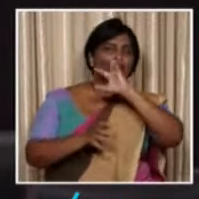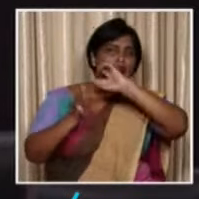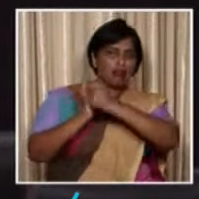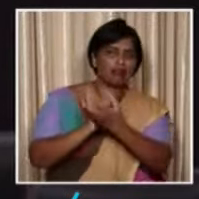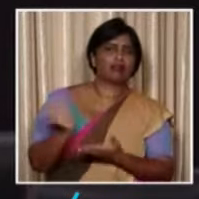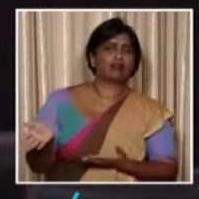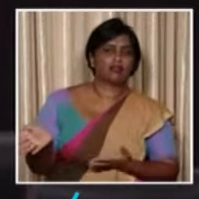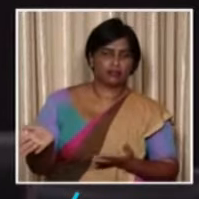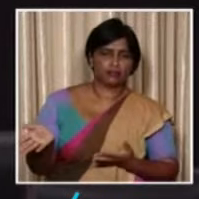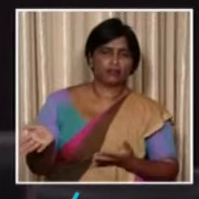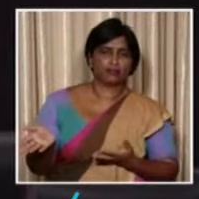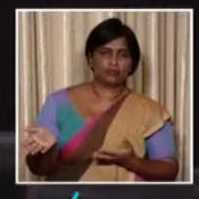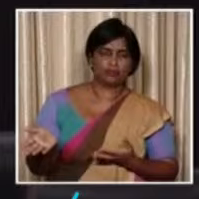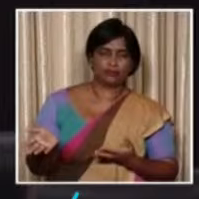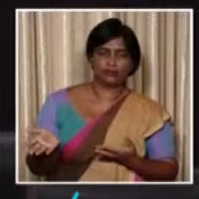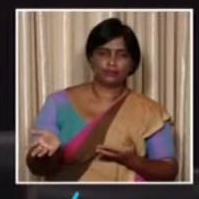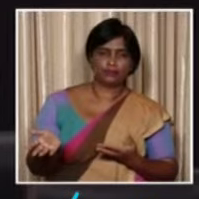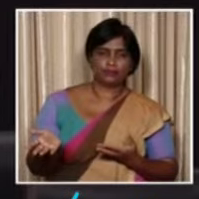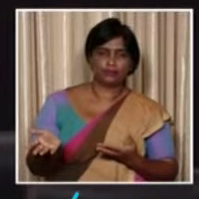ලාංඡනේ